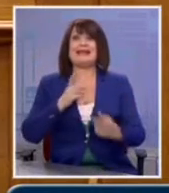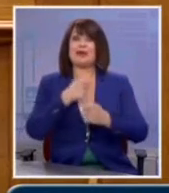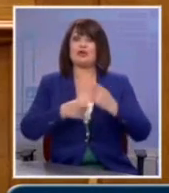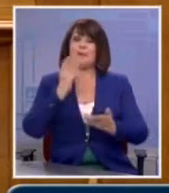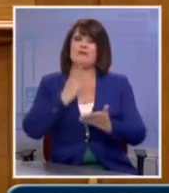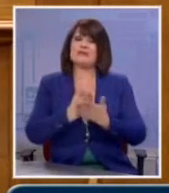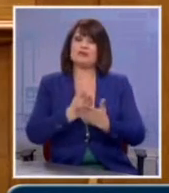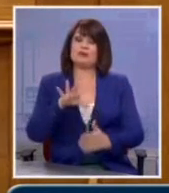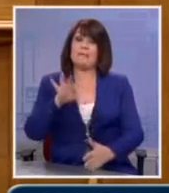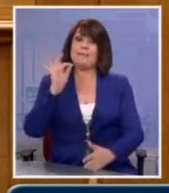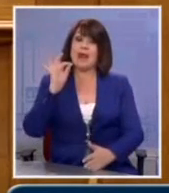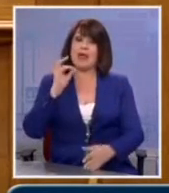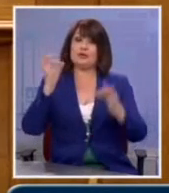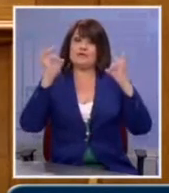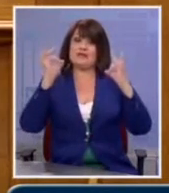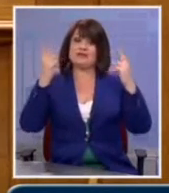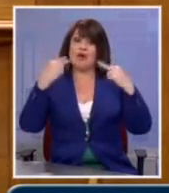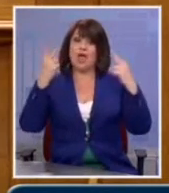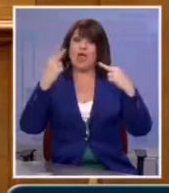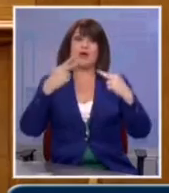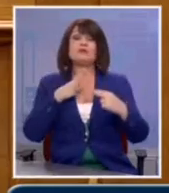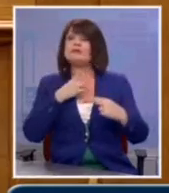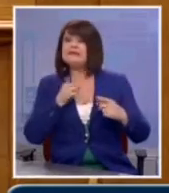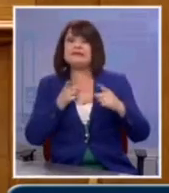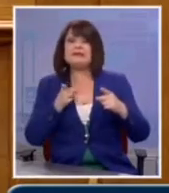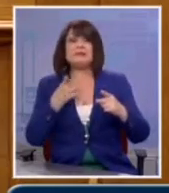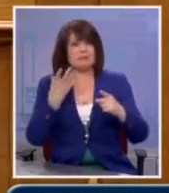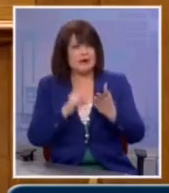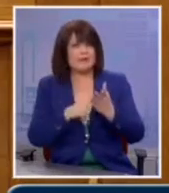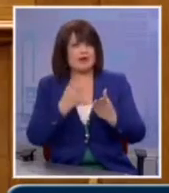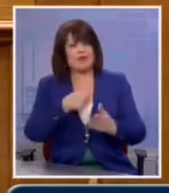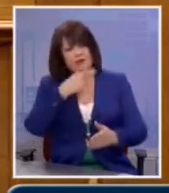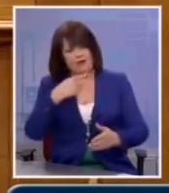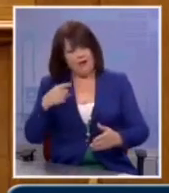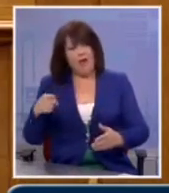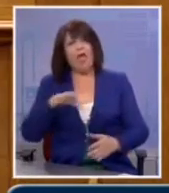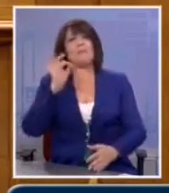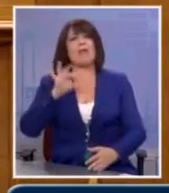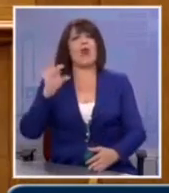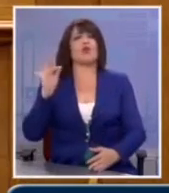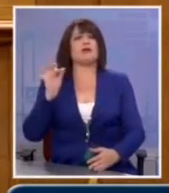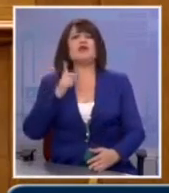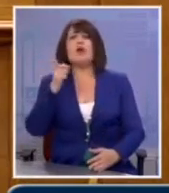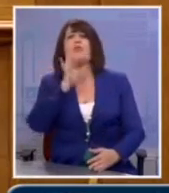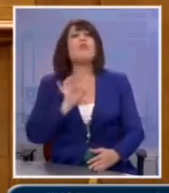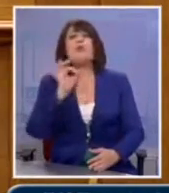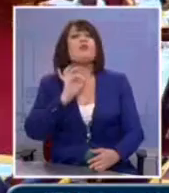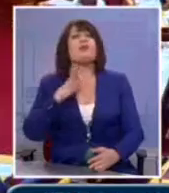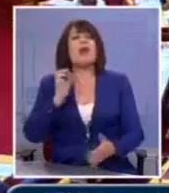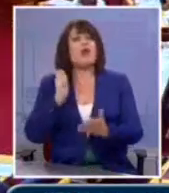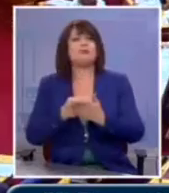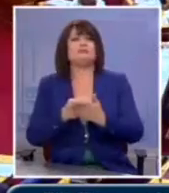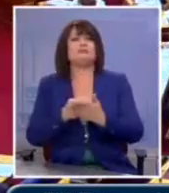επιλέγουν το φυσικό αέριο και πρέπει να έχουν πολλαπλές πηγές και δυνατότητες επιλογής.